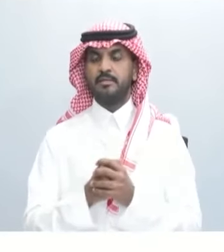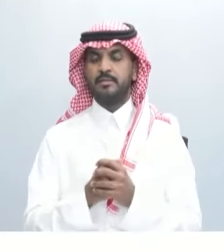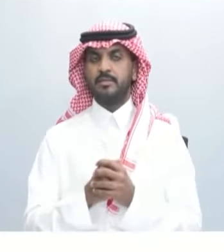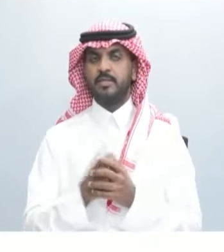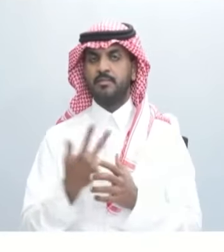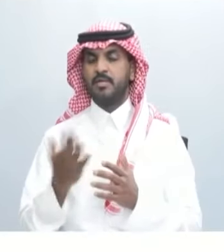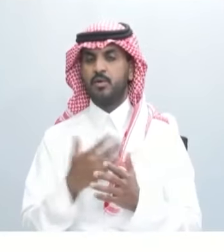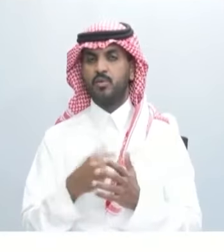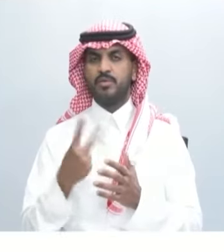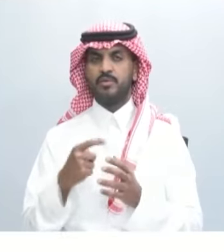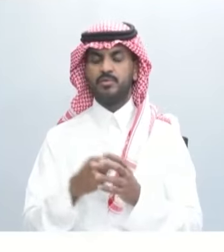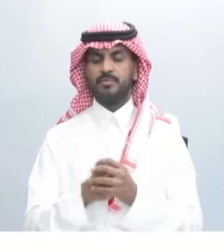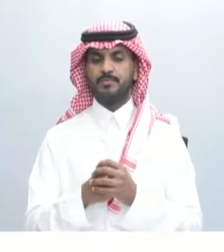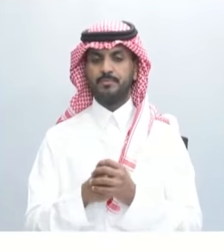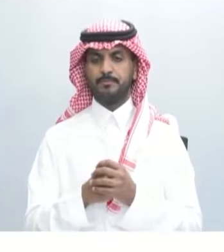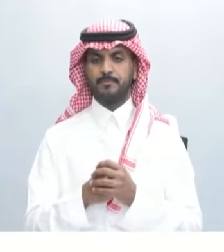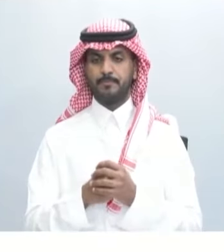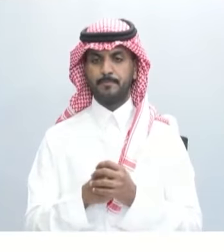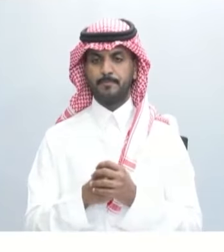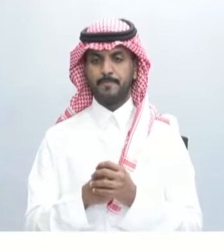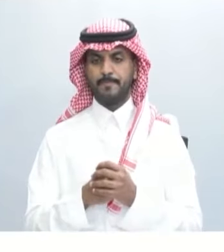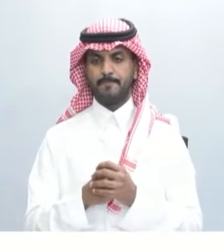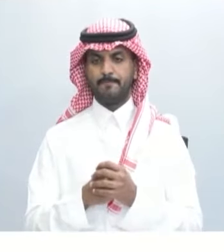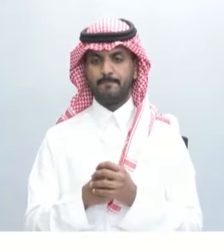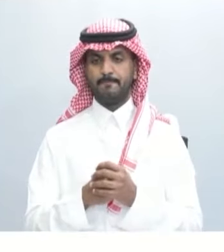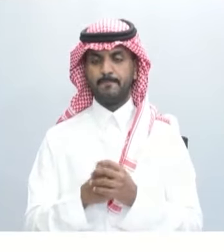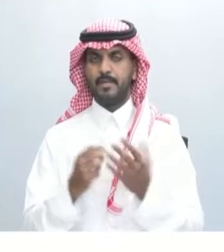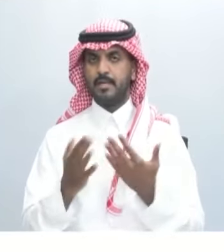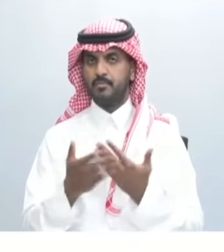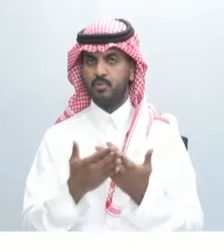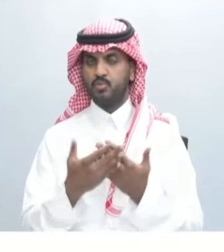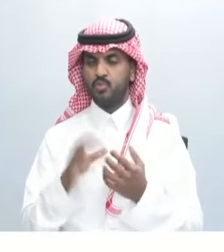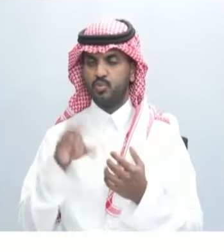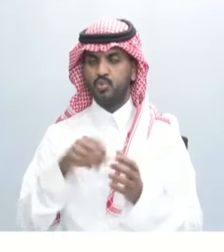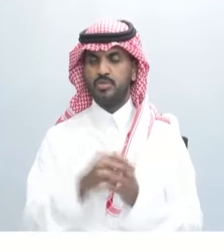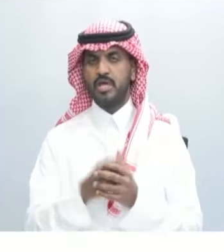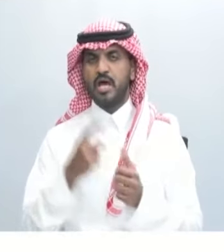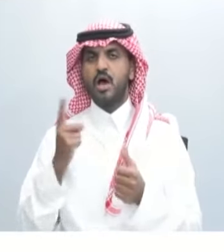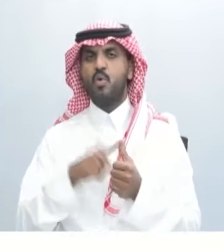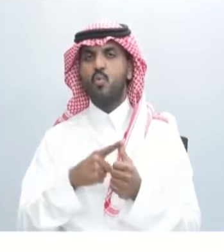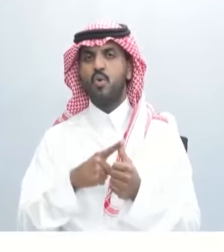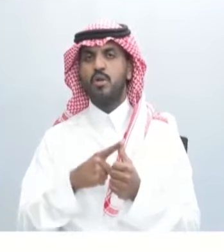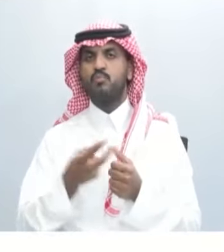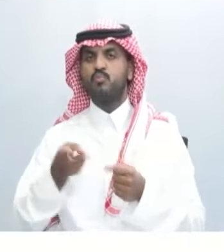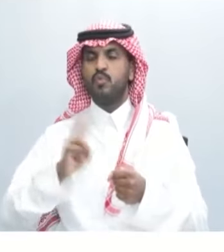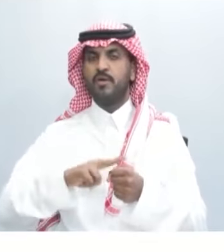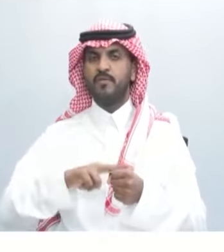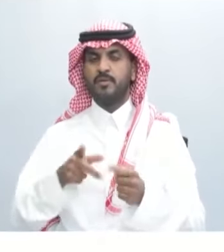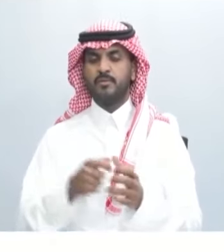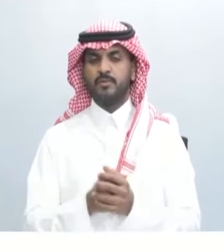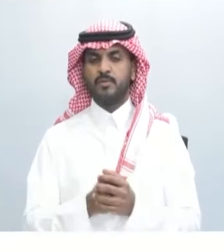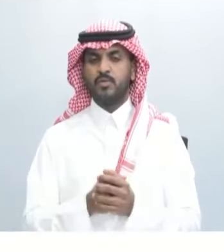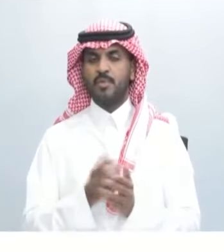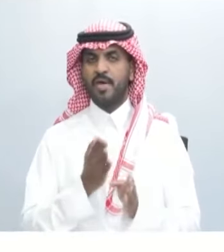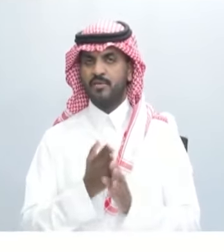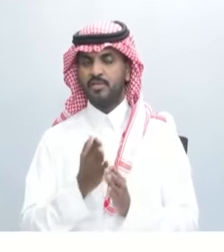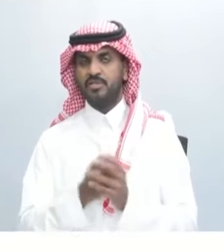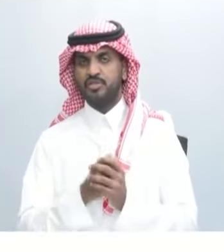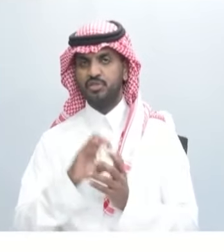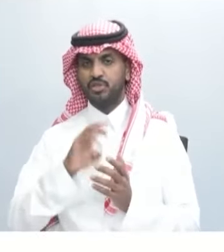والعدد 12 اذا ابنائي بناتي المطلوب هو ان نوجد اول مضاعفين واوجدناهم وبهذا الشكل نكون